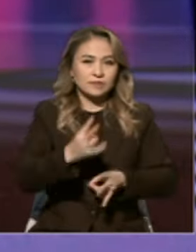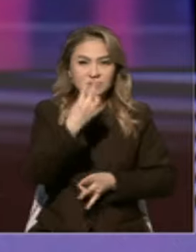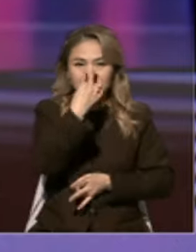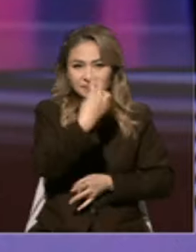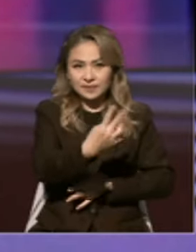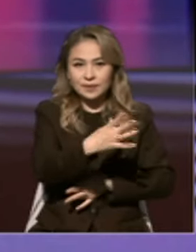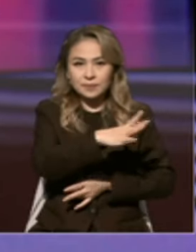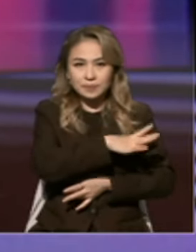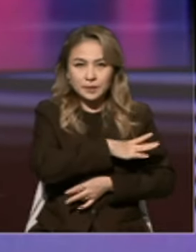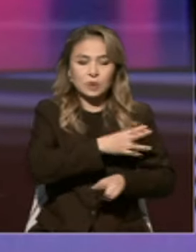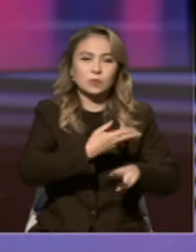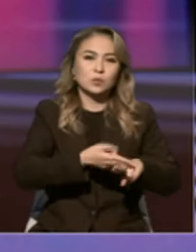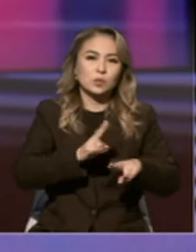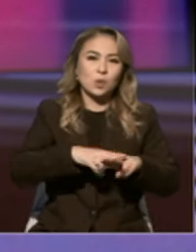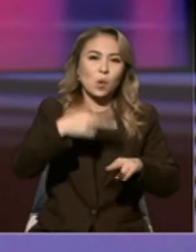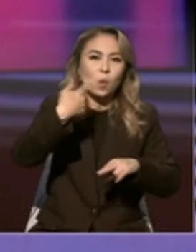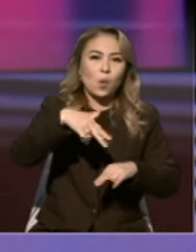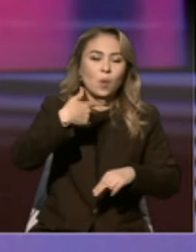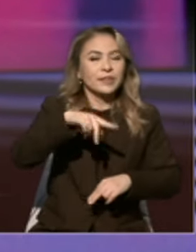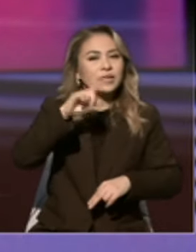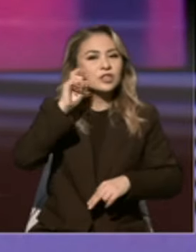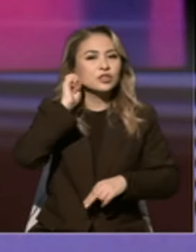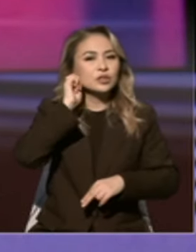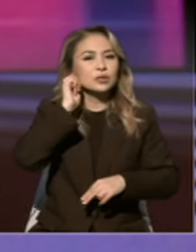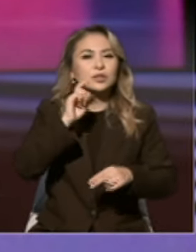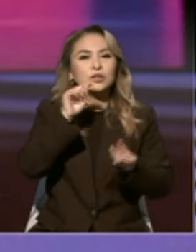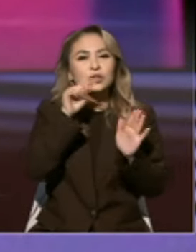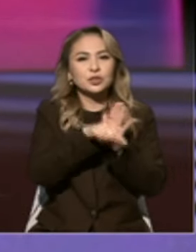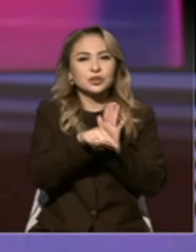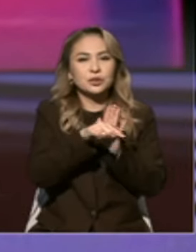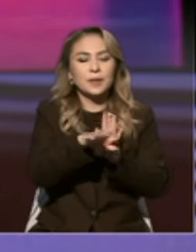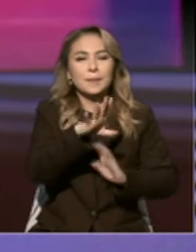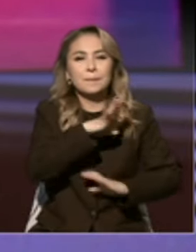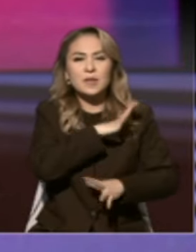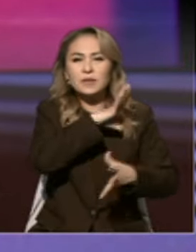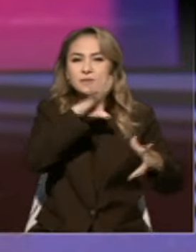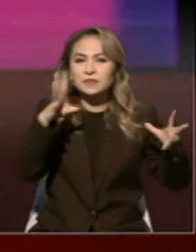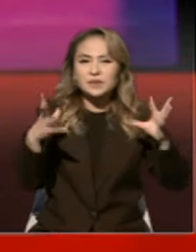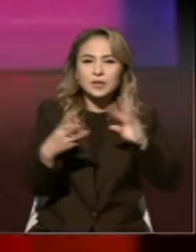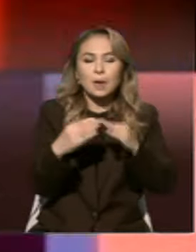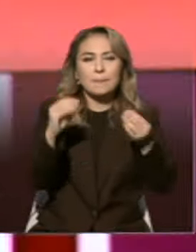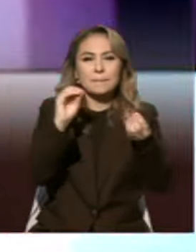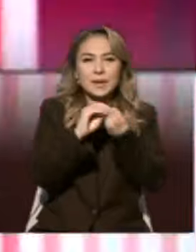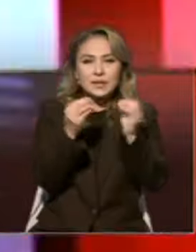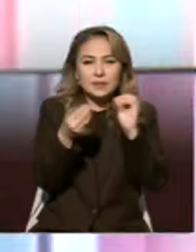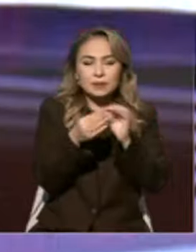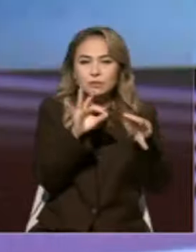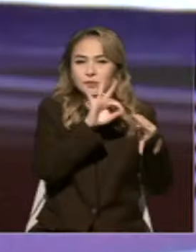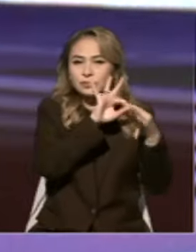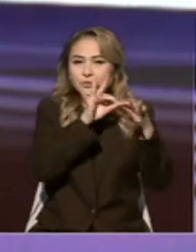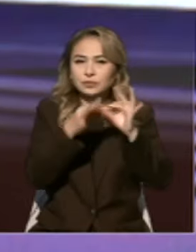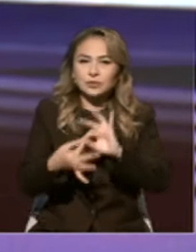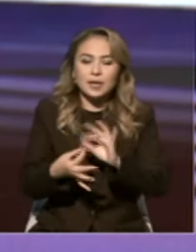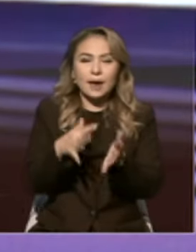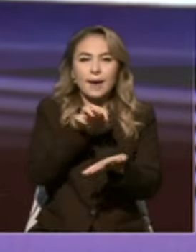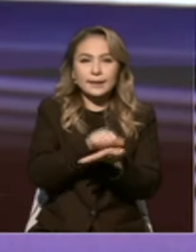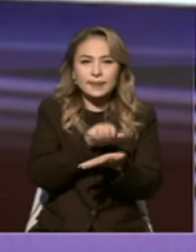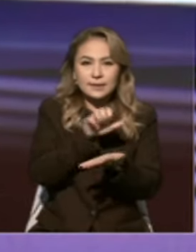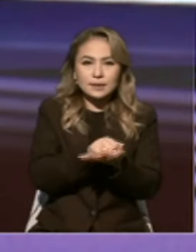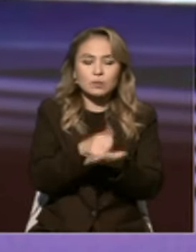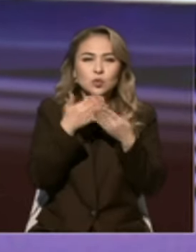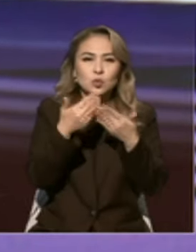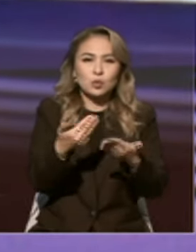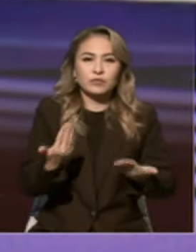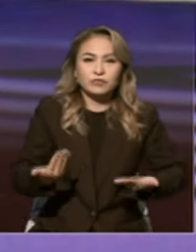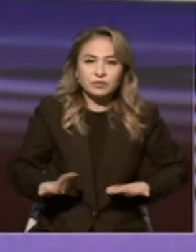көрдік. Егер біз 30 жылдың ішінде осы мәселелердің барлығына жүйелі түрде сонымен айналысып, соның